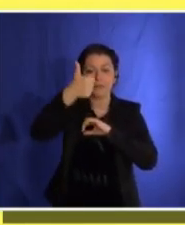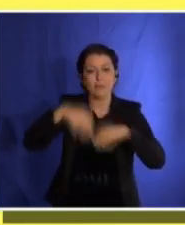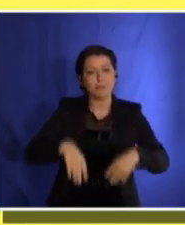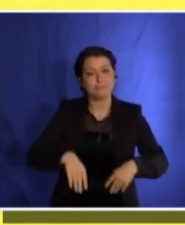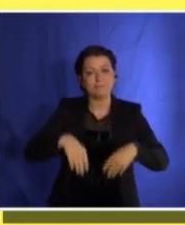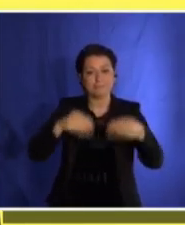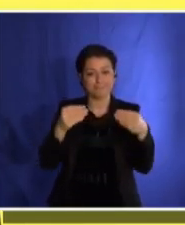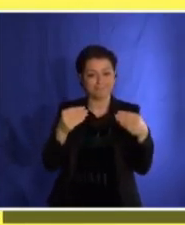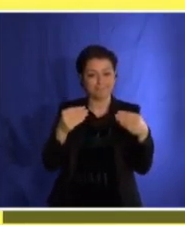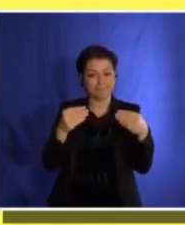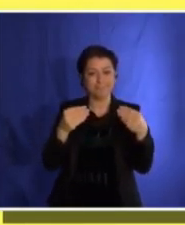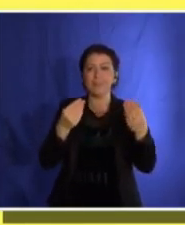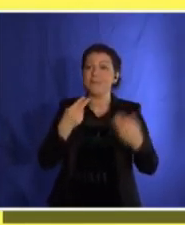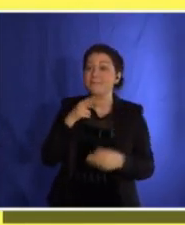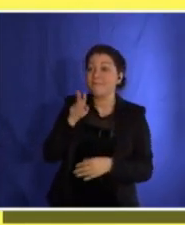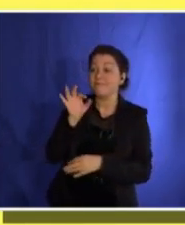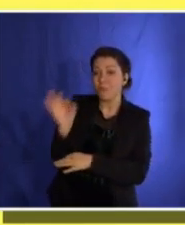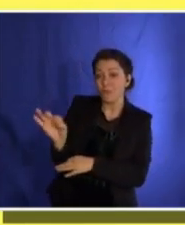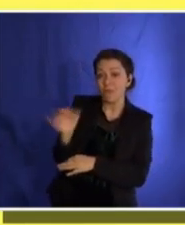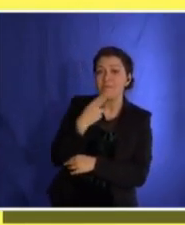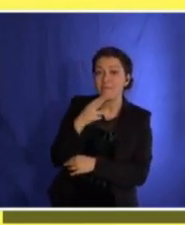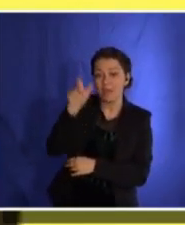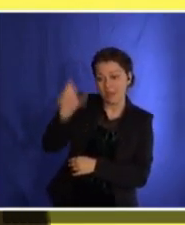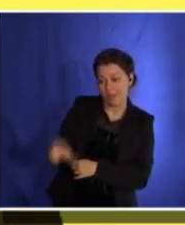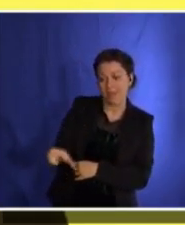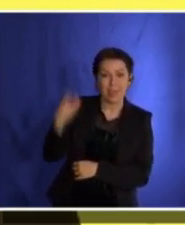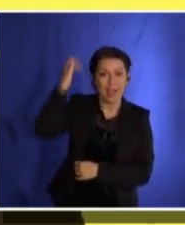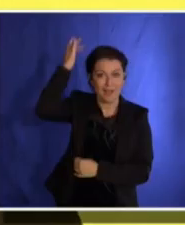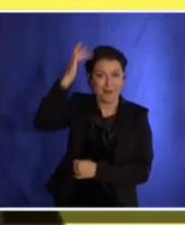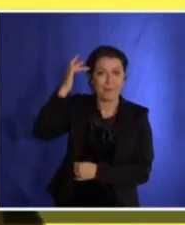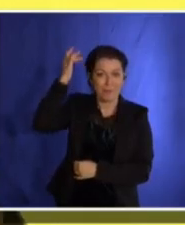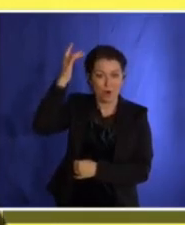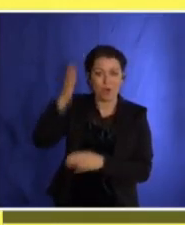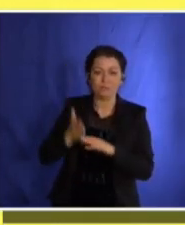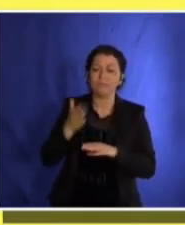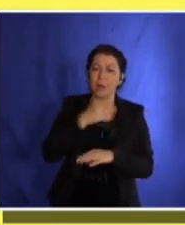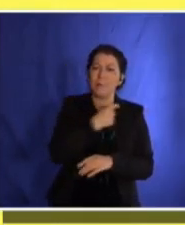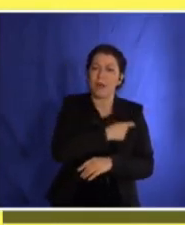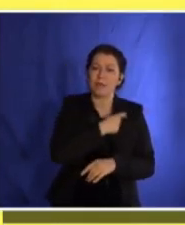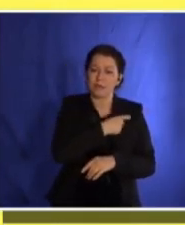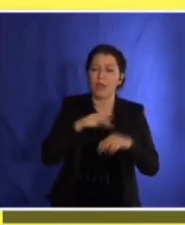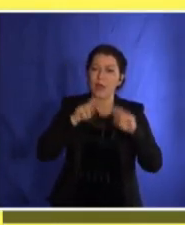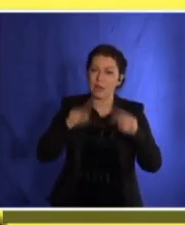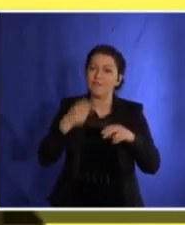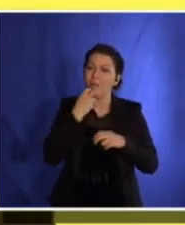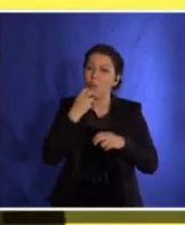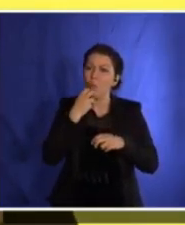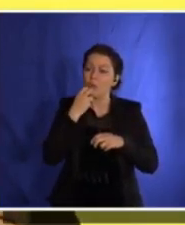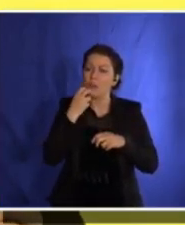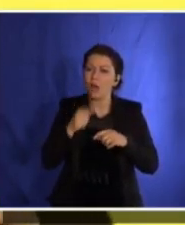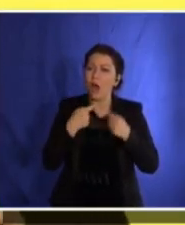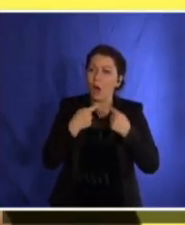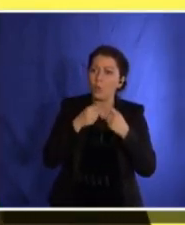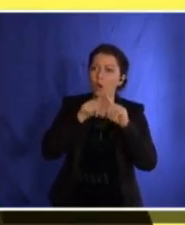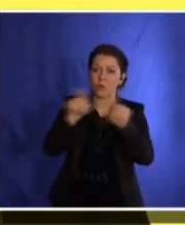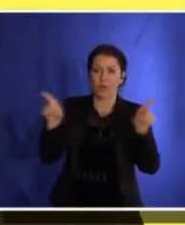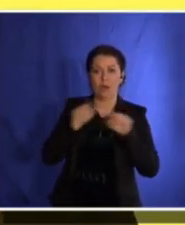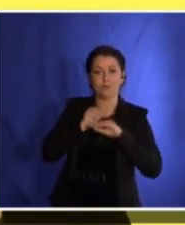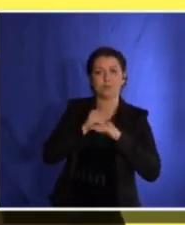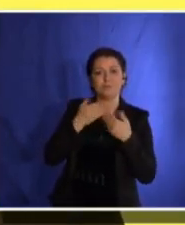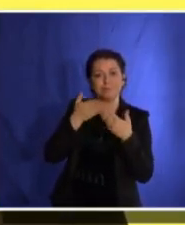eine Person, um die Person Erwin Bröll, über die Parteigrenzen hinaus bekannt zu machen. Es gab ja vorher noch